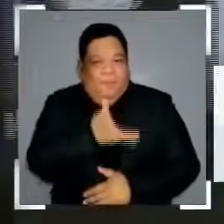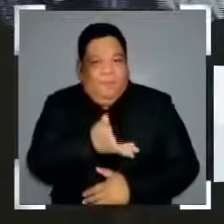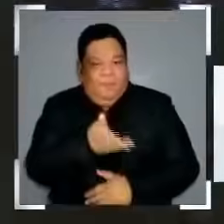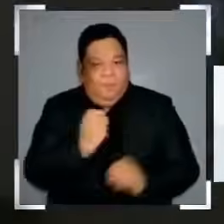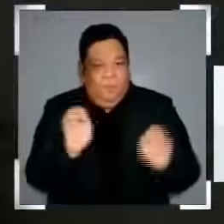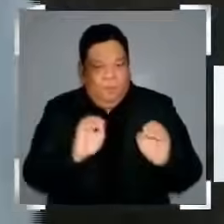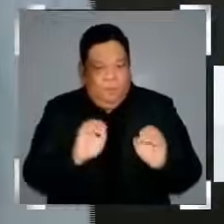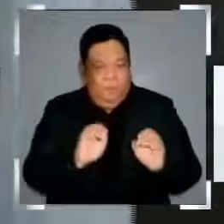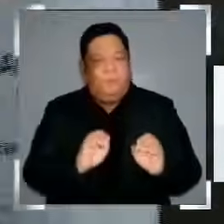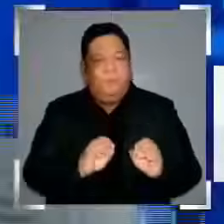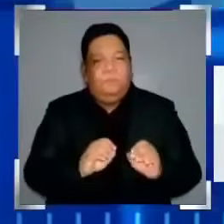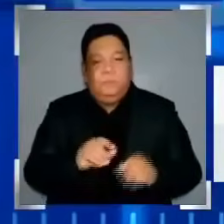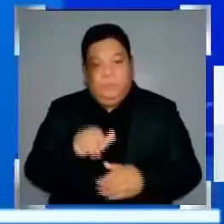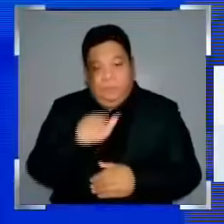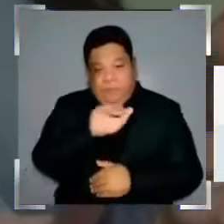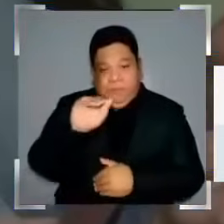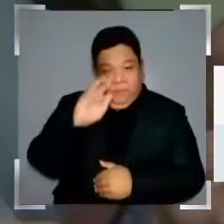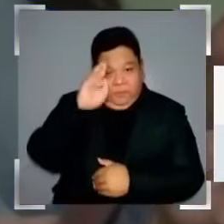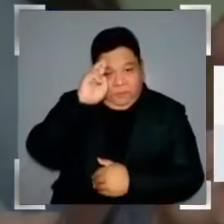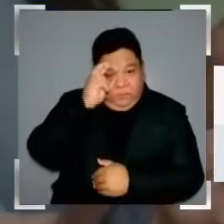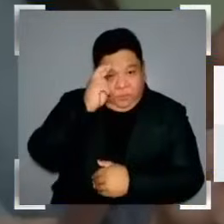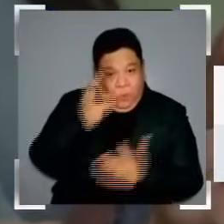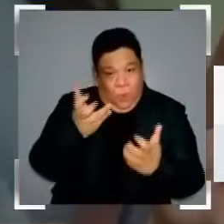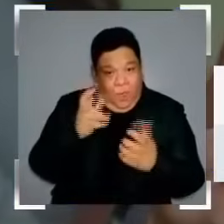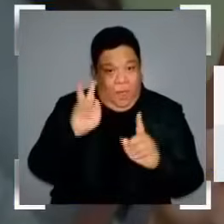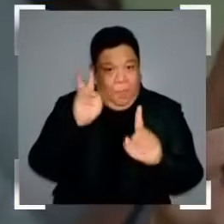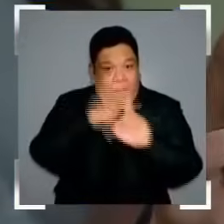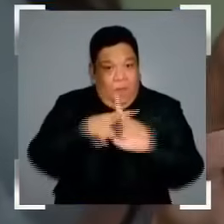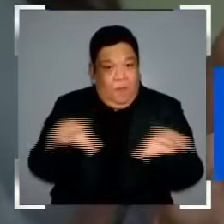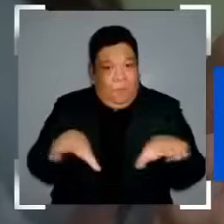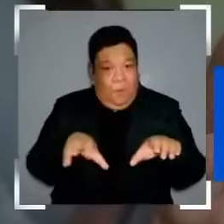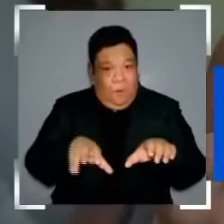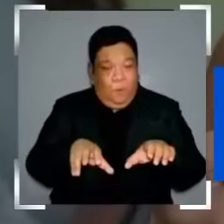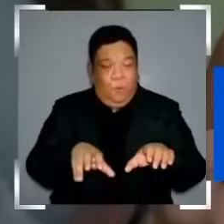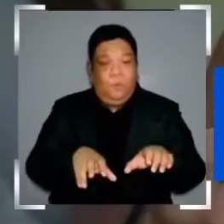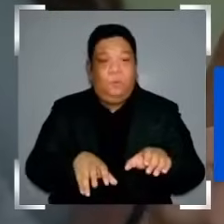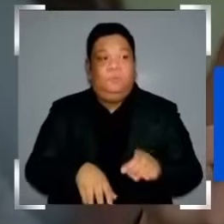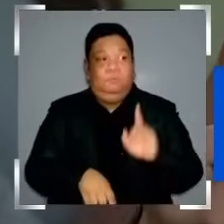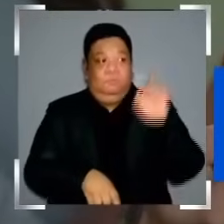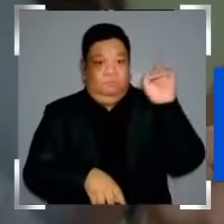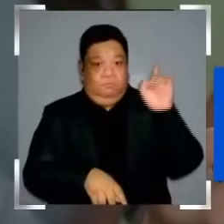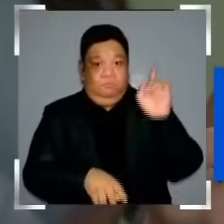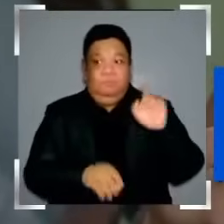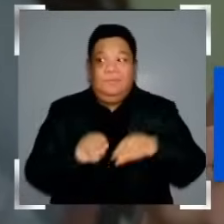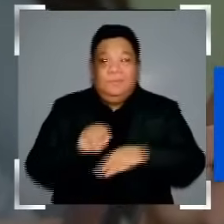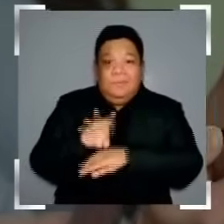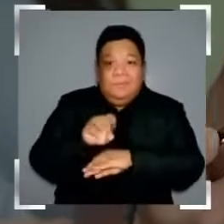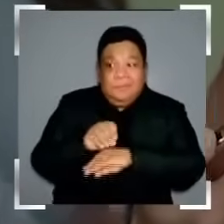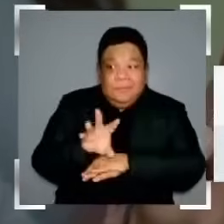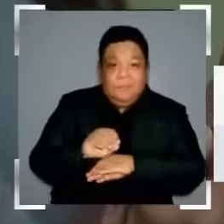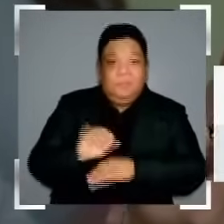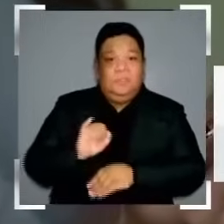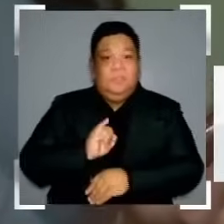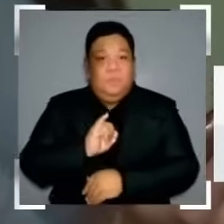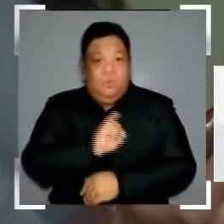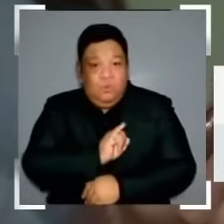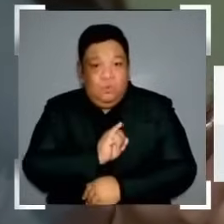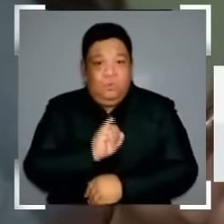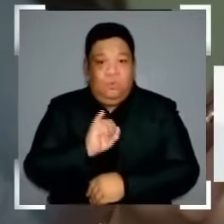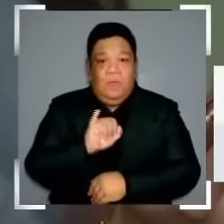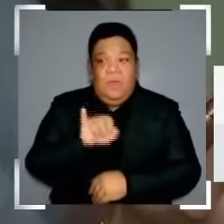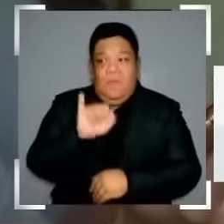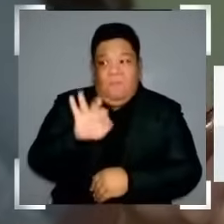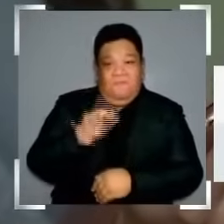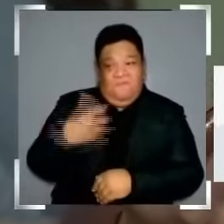Kakdak sa mga nais magtrabaho abroad. Ang consultancy service, immigration service, pag nag-recruit na yan,